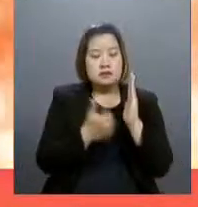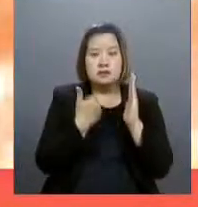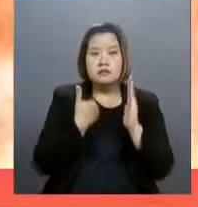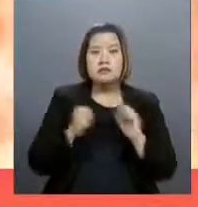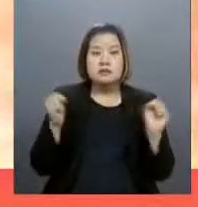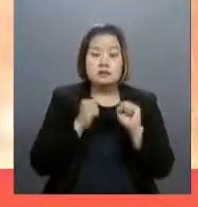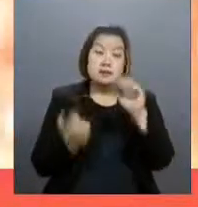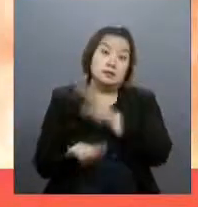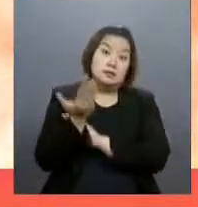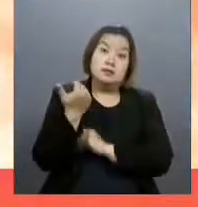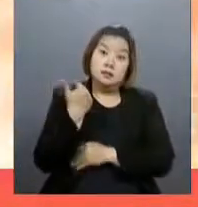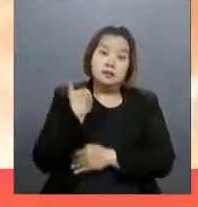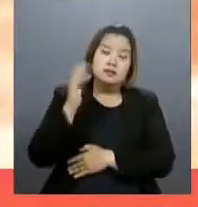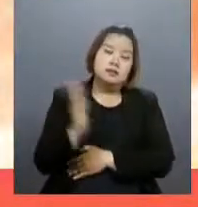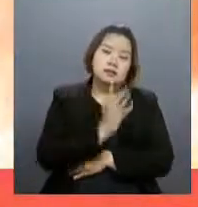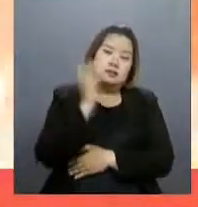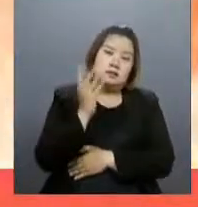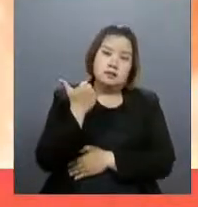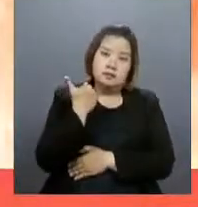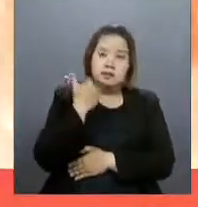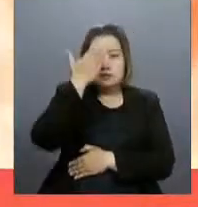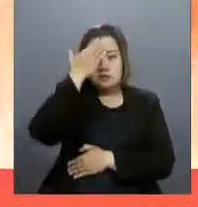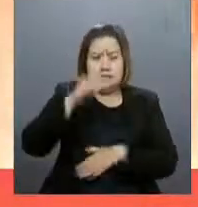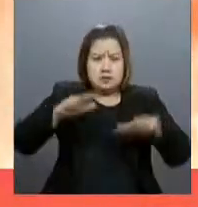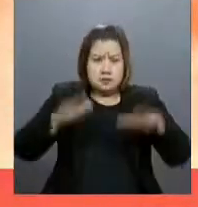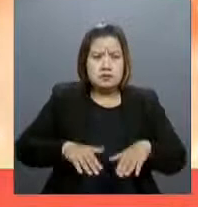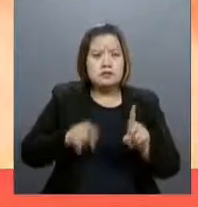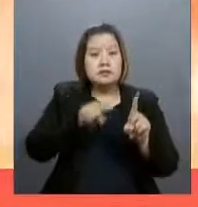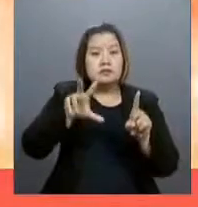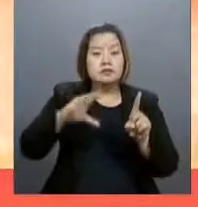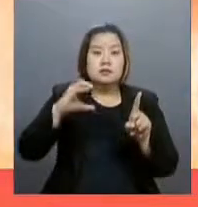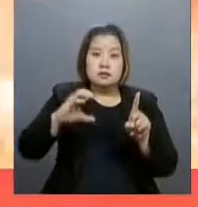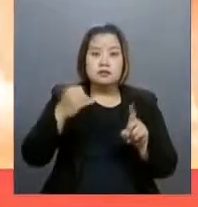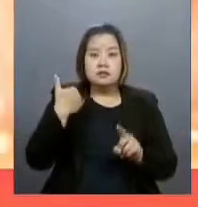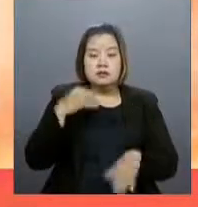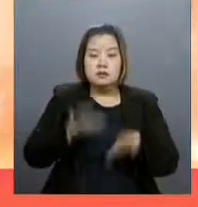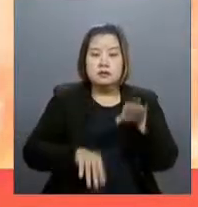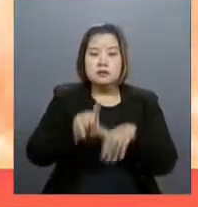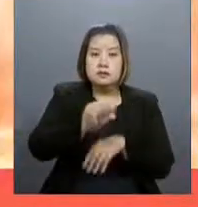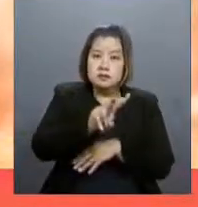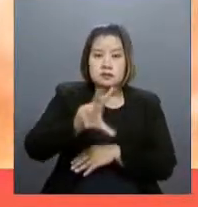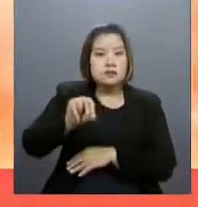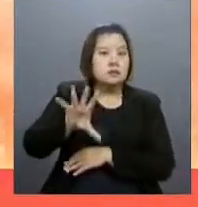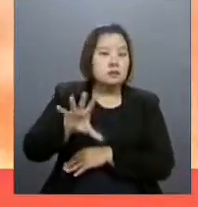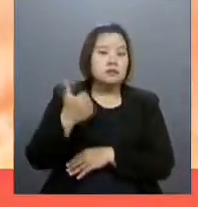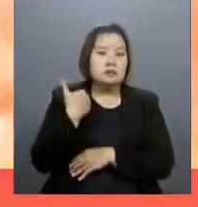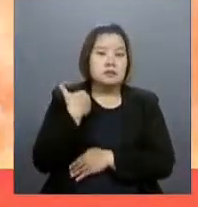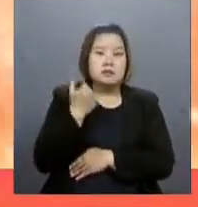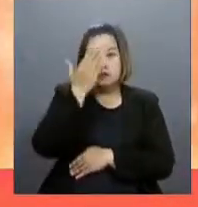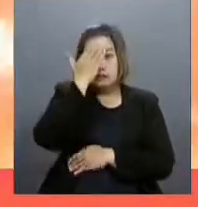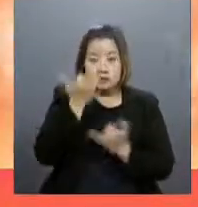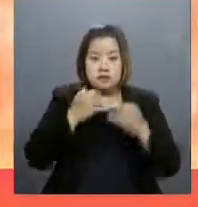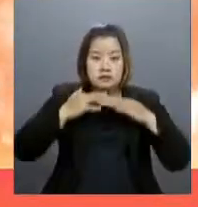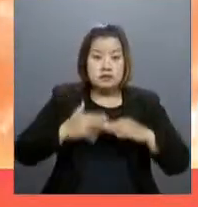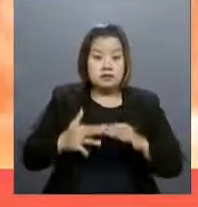เย็นในตอนเช้ากับมีลมแรงอุณหภูมิจะลดลงอีก 1-3 องศาอยู่ที่ระหว่าง 22-35 องศาเซลเซียสทะเล